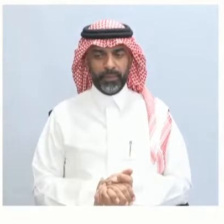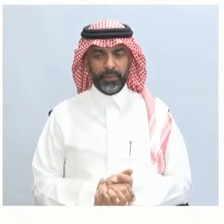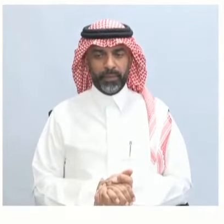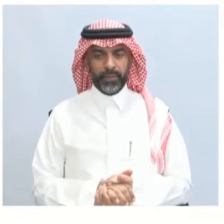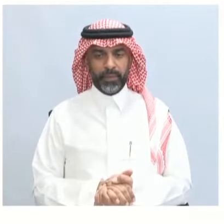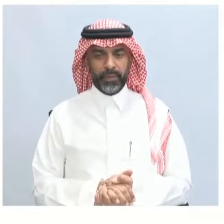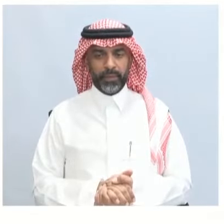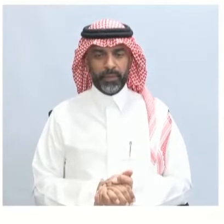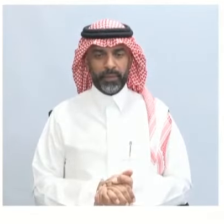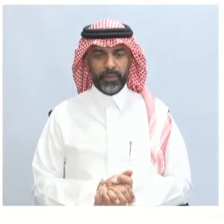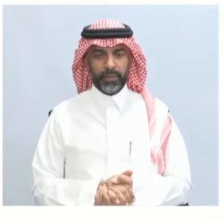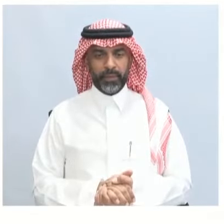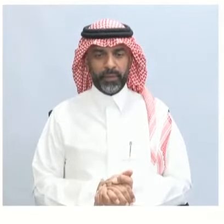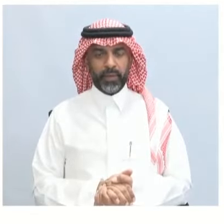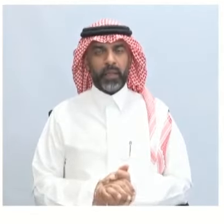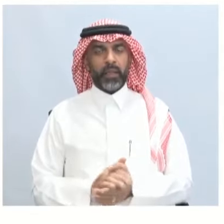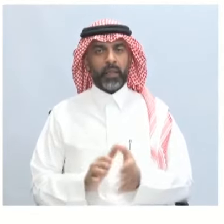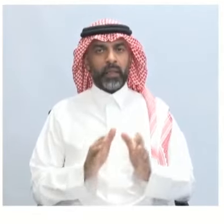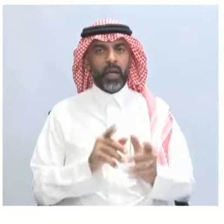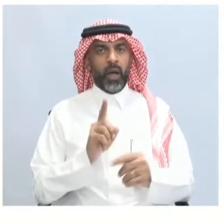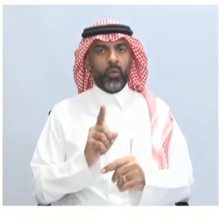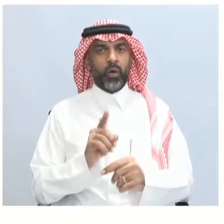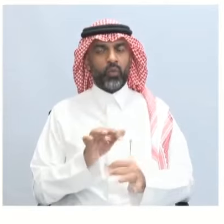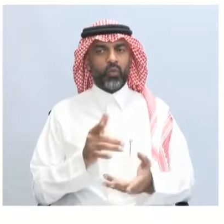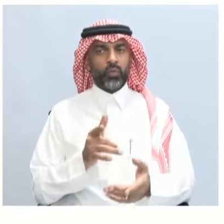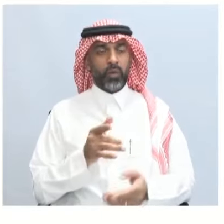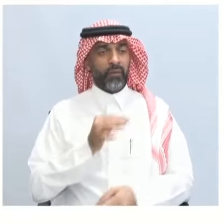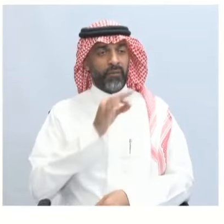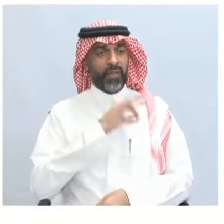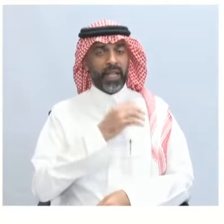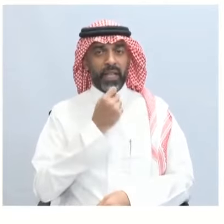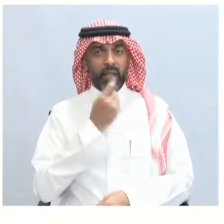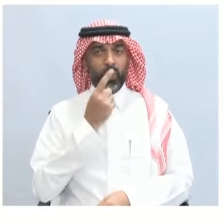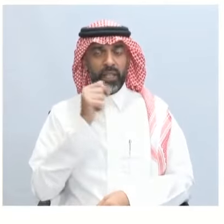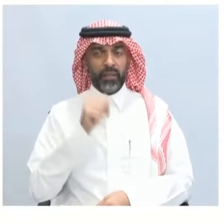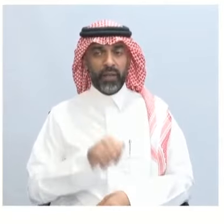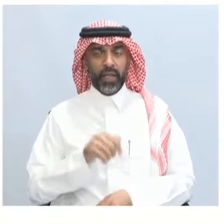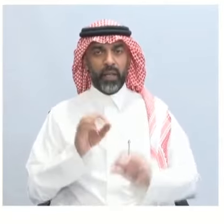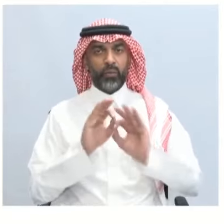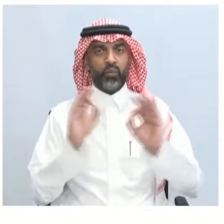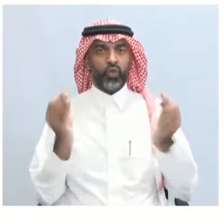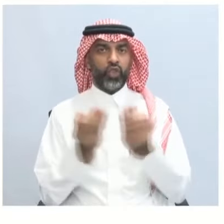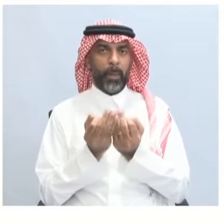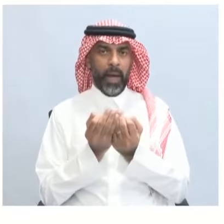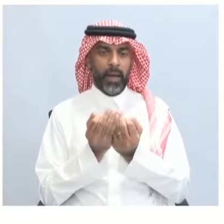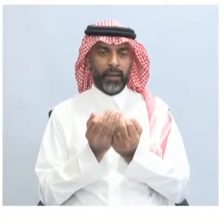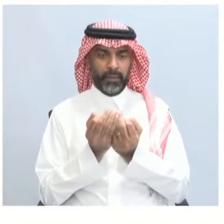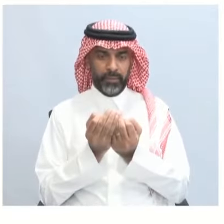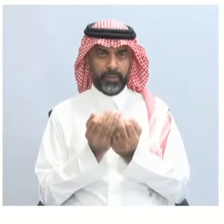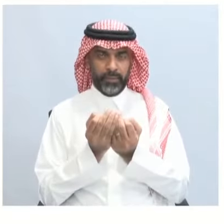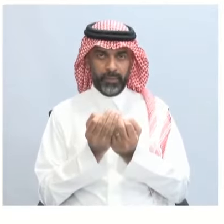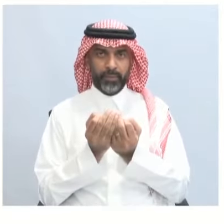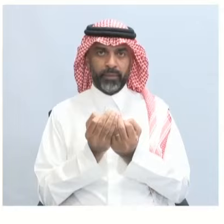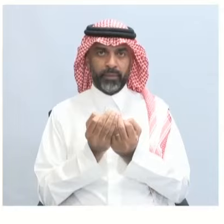اولا في قضيه ما هي نتائج التوحيد في الدنيا على مجتمعنا ما هو نتائج ما هي نتائج